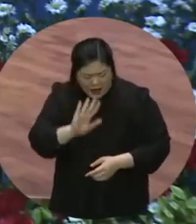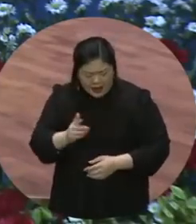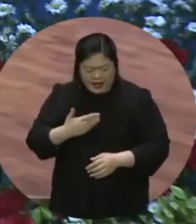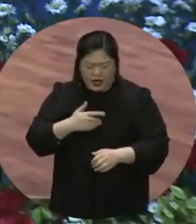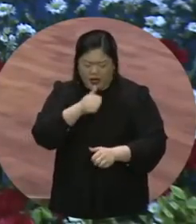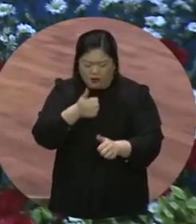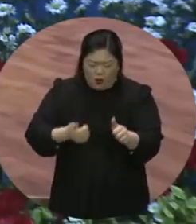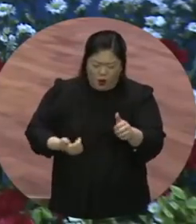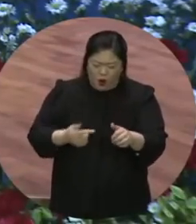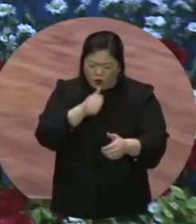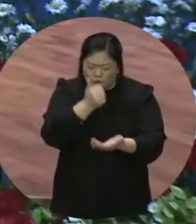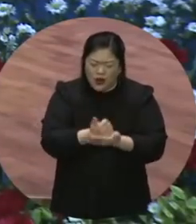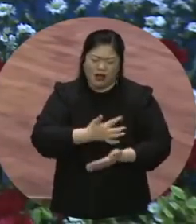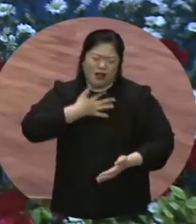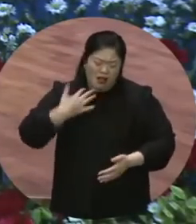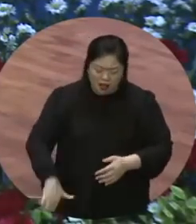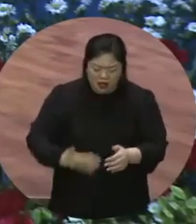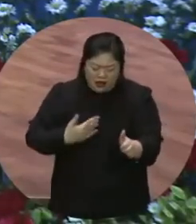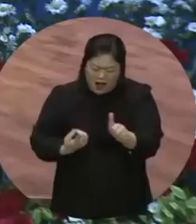원죄.